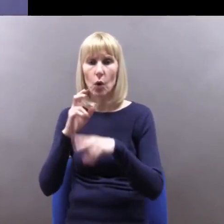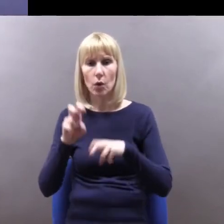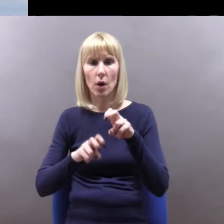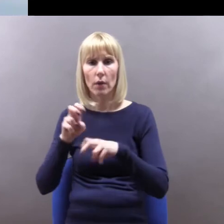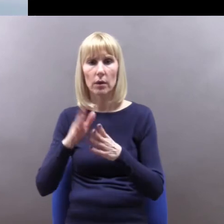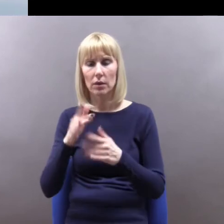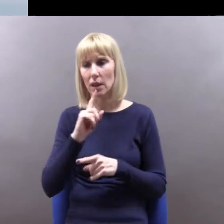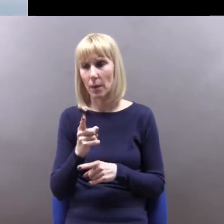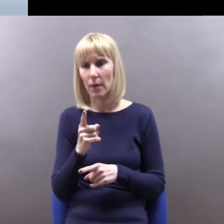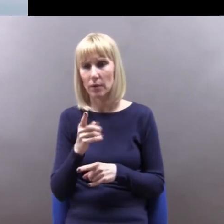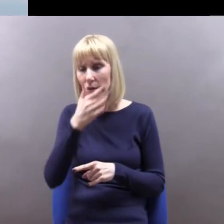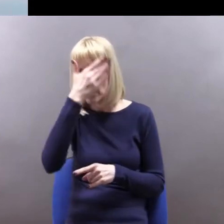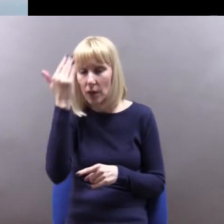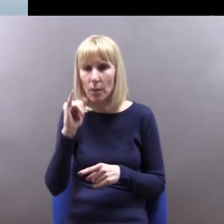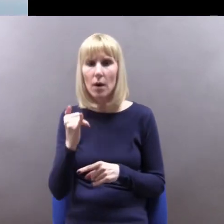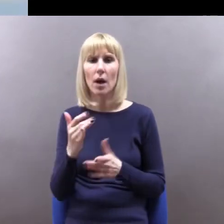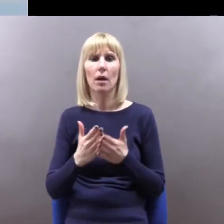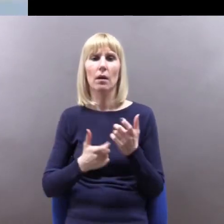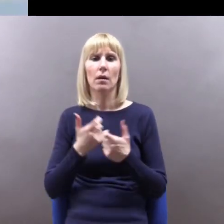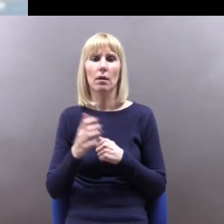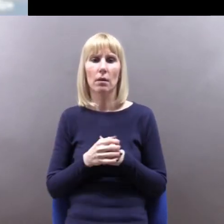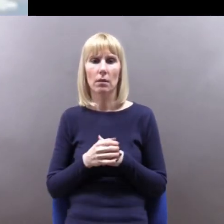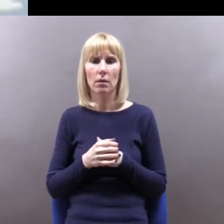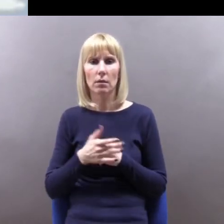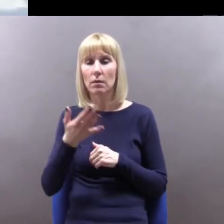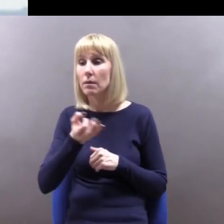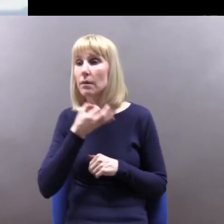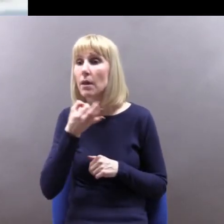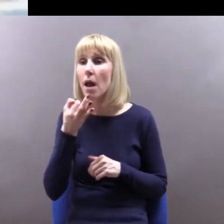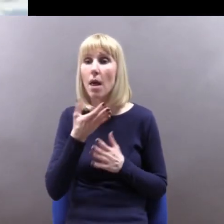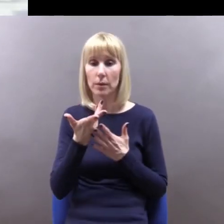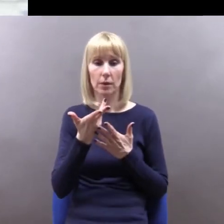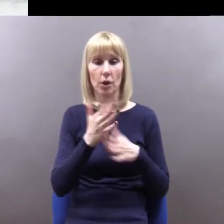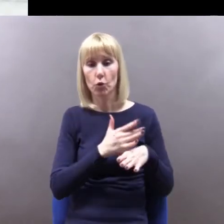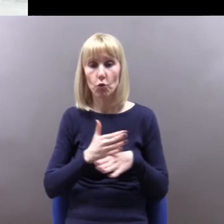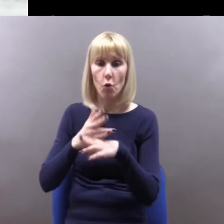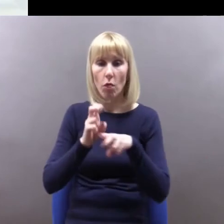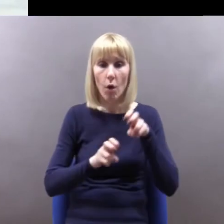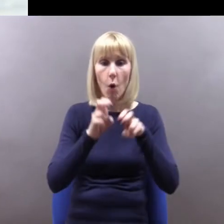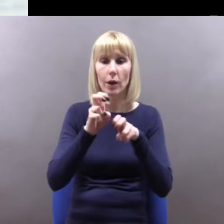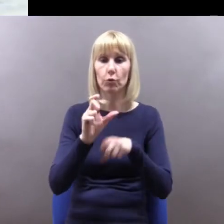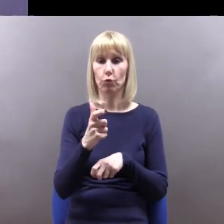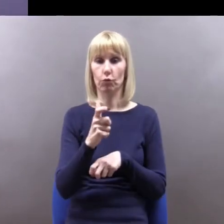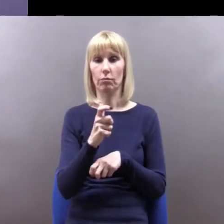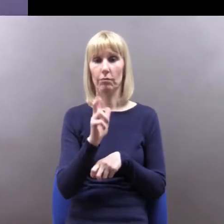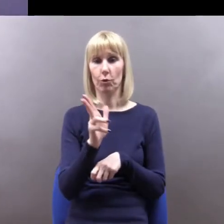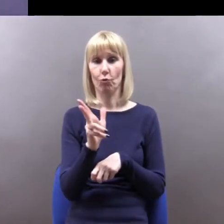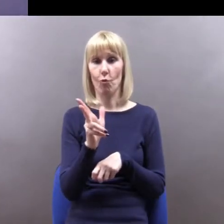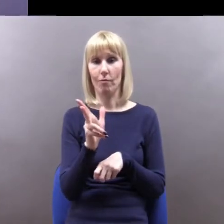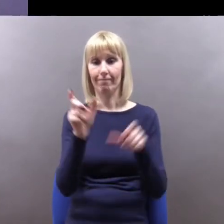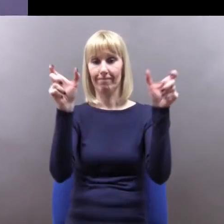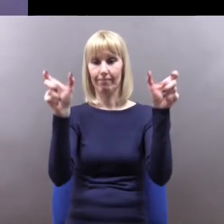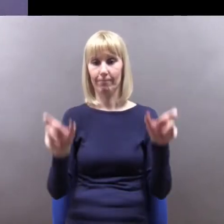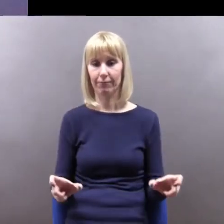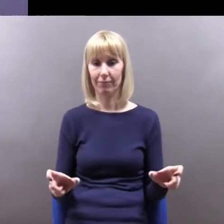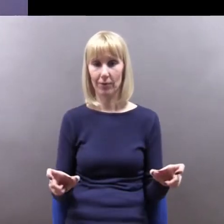wiadomo, jak go użyć, tak? Najlepszym schodołazem jest dwóch silnych panów. No, oczywiście też jest to jakieś rozwiązanie. No można powiedzieć, że jeśli posadzimy